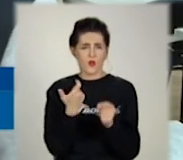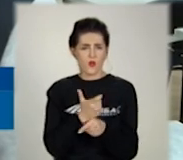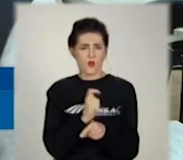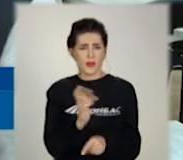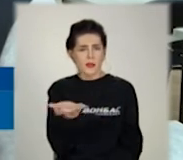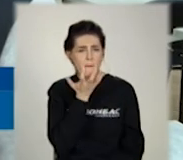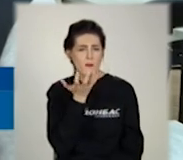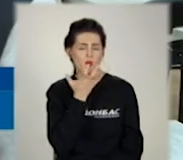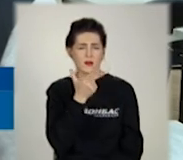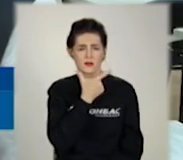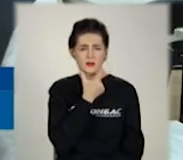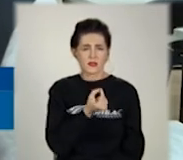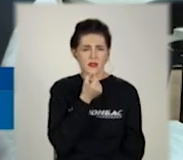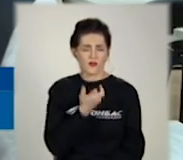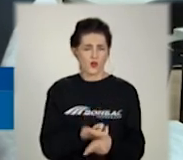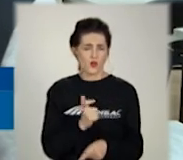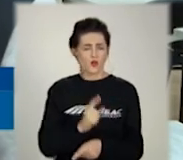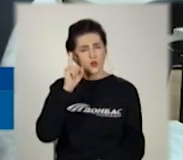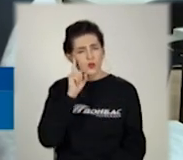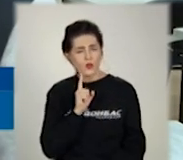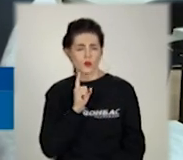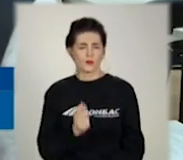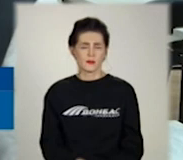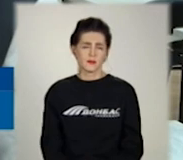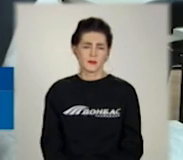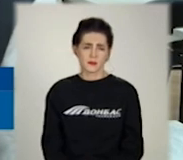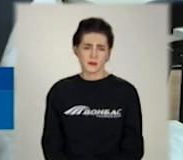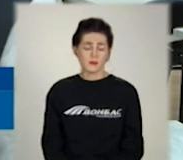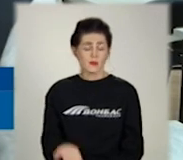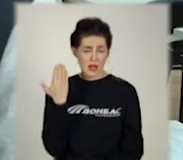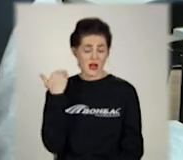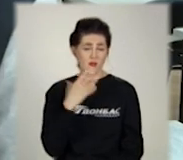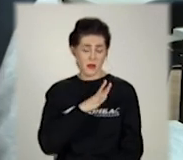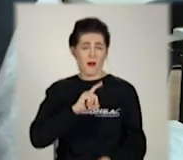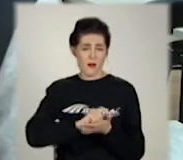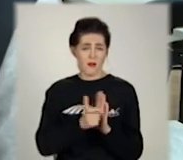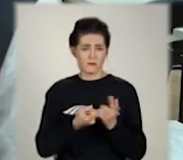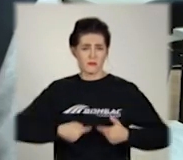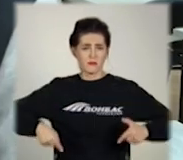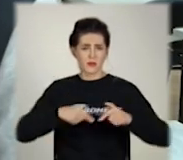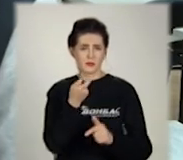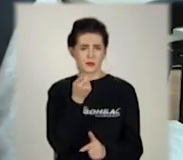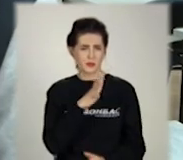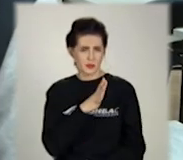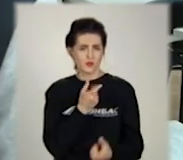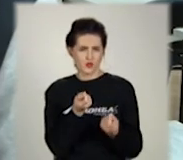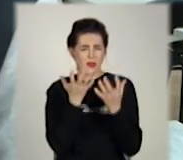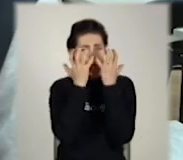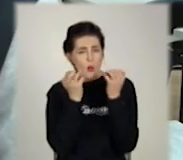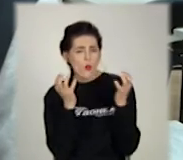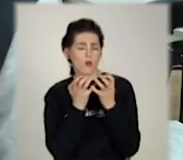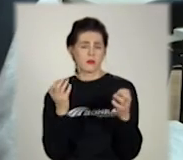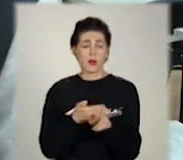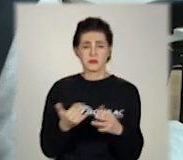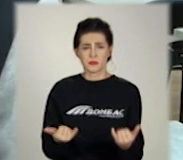тепло. Дуже затишно. Раніше було в цьому кабінеті досить темно. Зараз